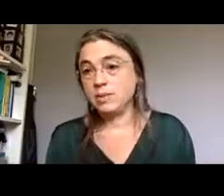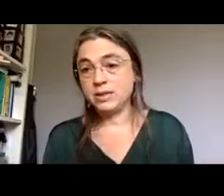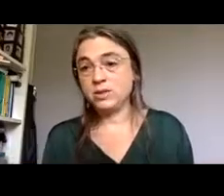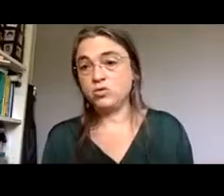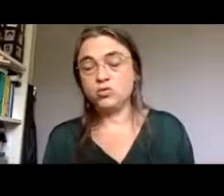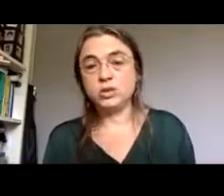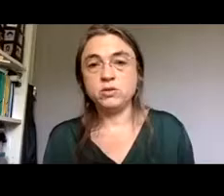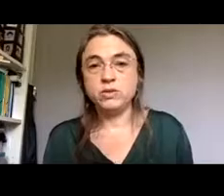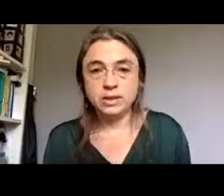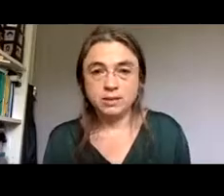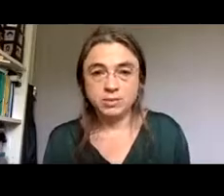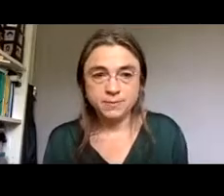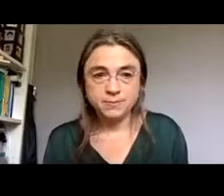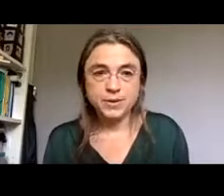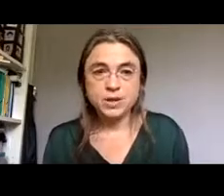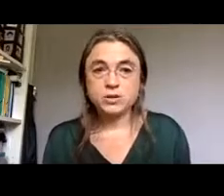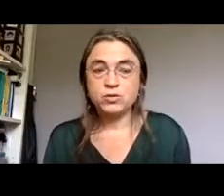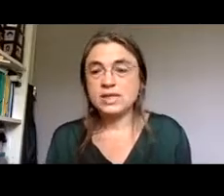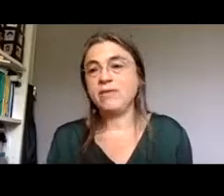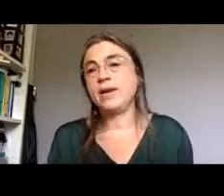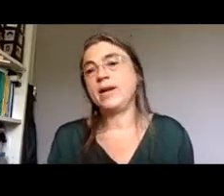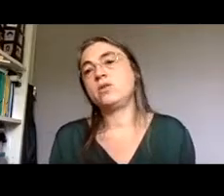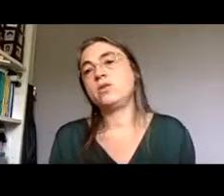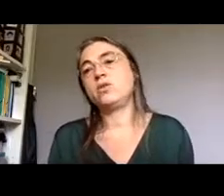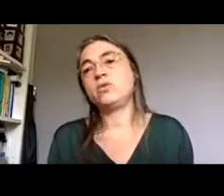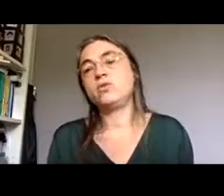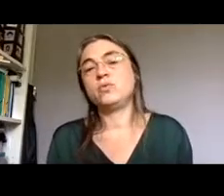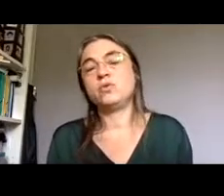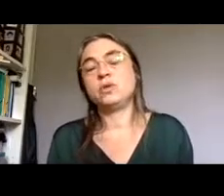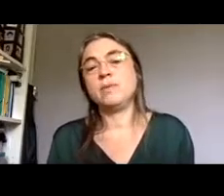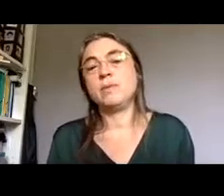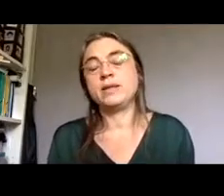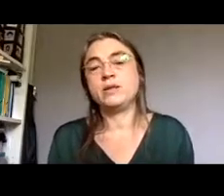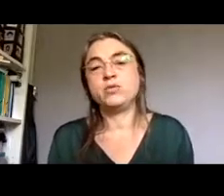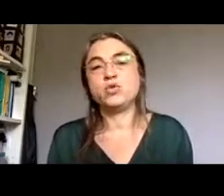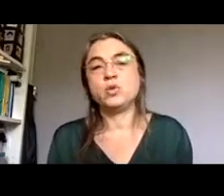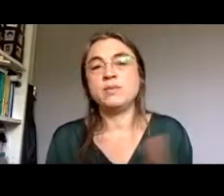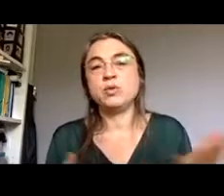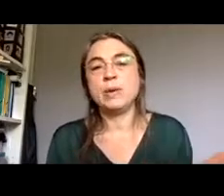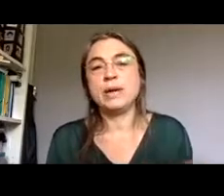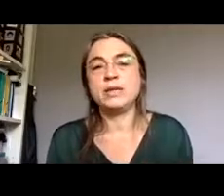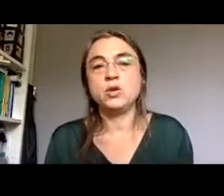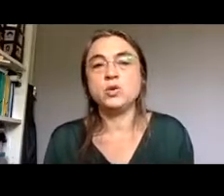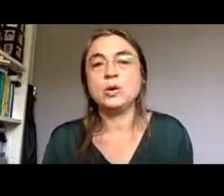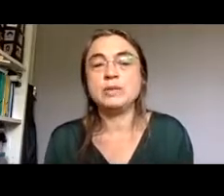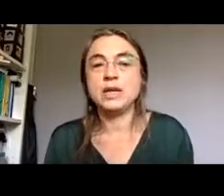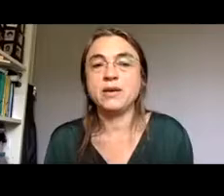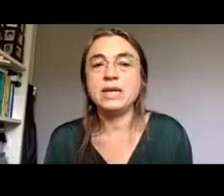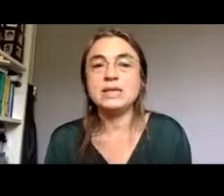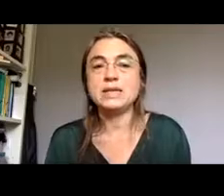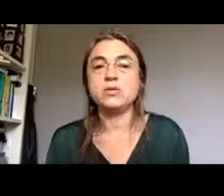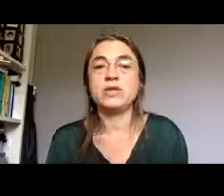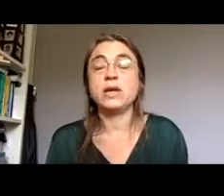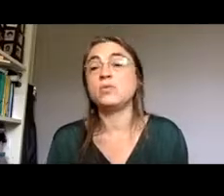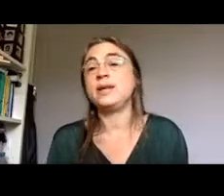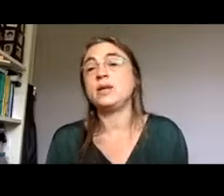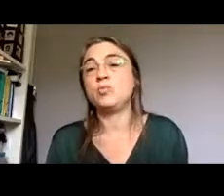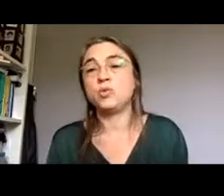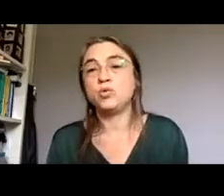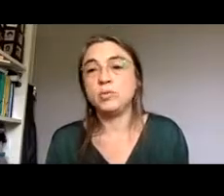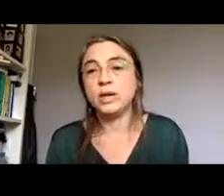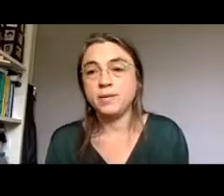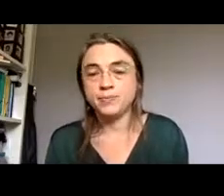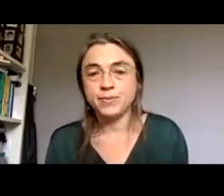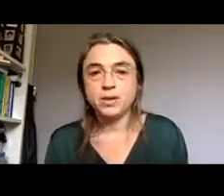des pratiques du coup qui deviennent adaptées. Donc ça va être, donc dans les pratiques de soins, les bonnes pratiques que l'on a observées, c'est d'annoncer les